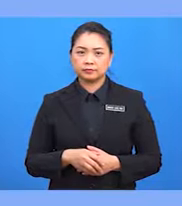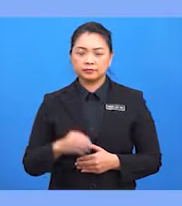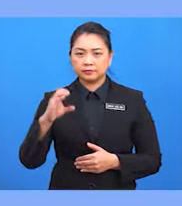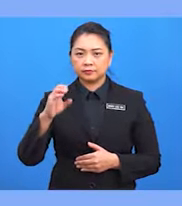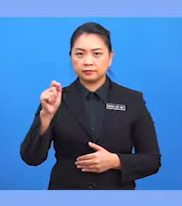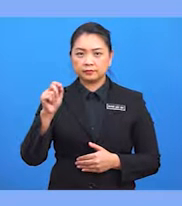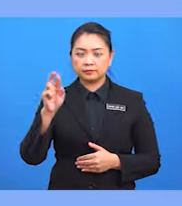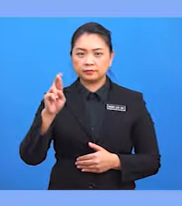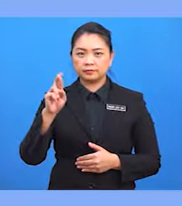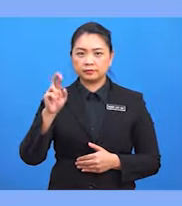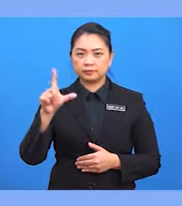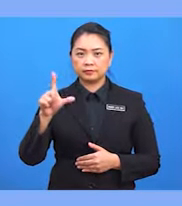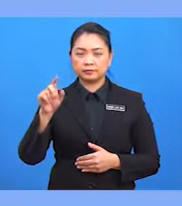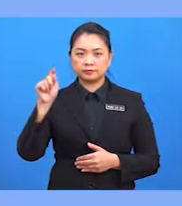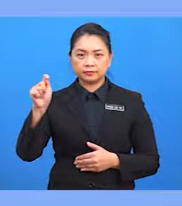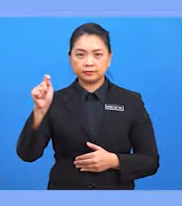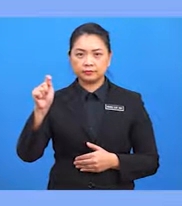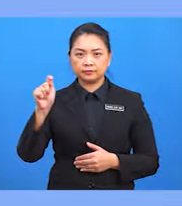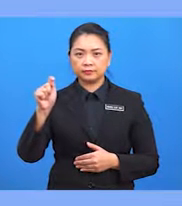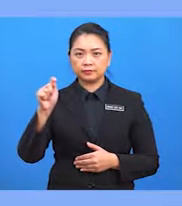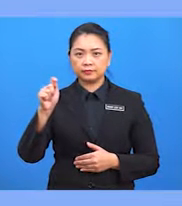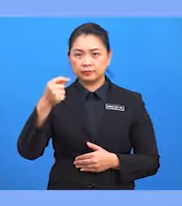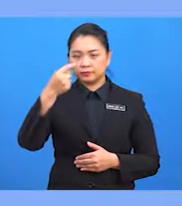Ctrl T untuk transform layer tersebut.